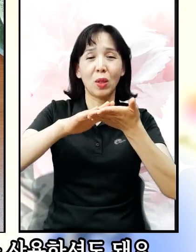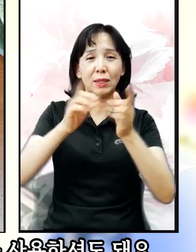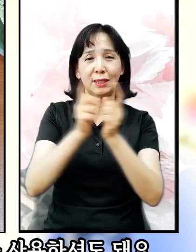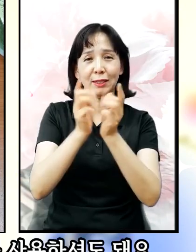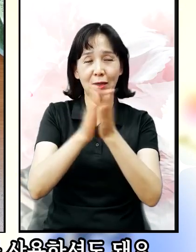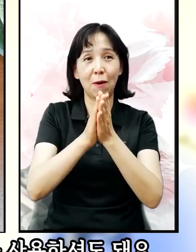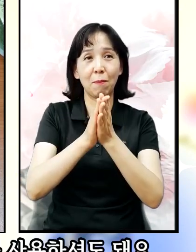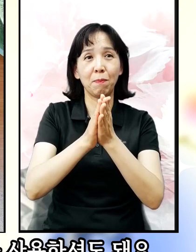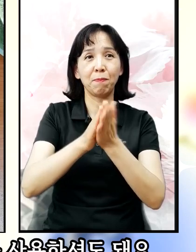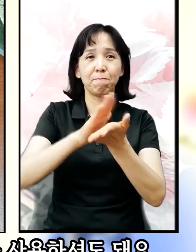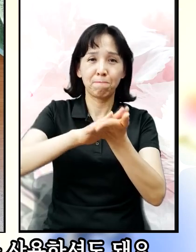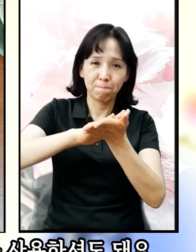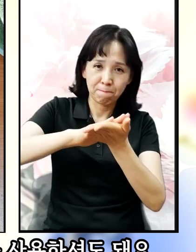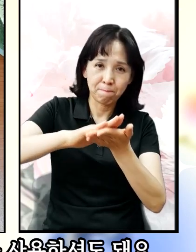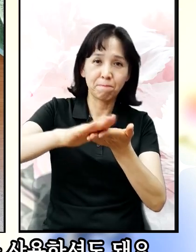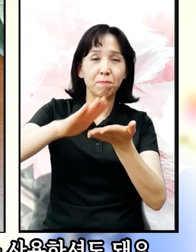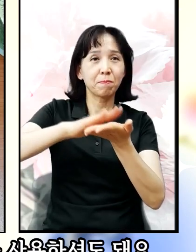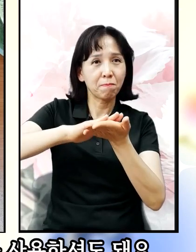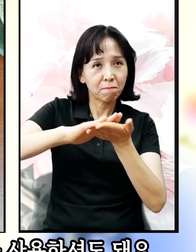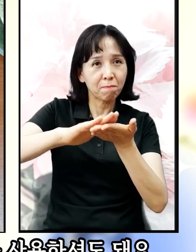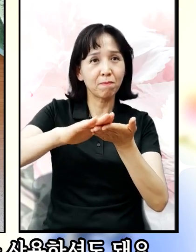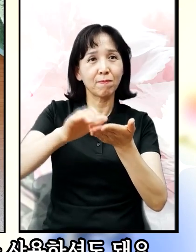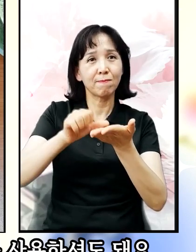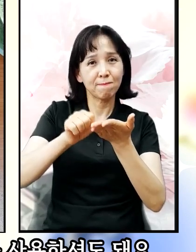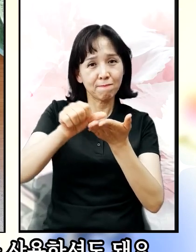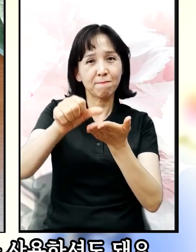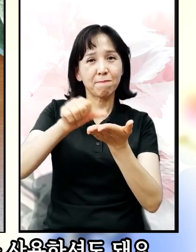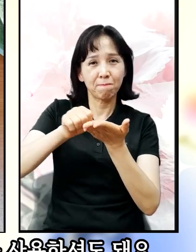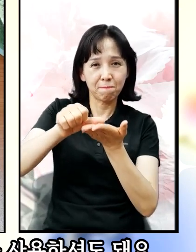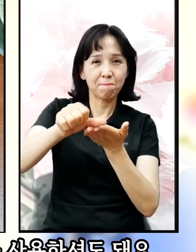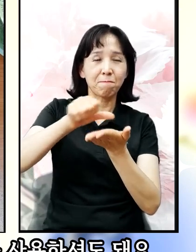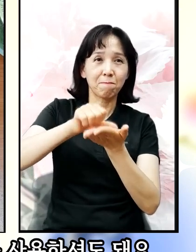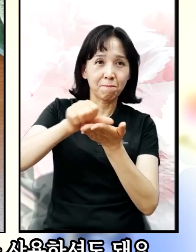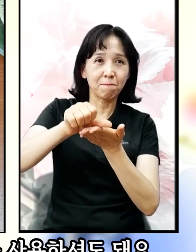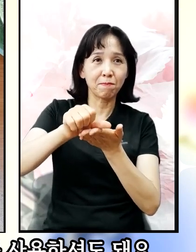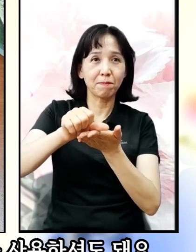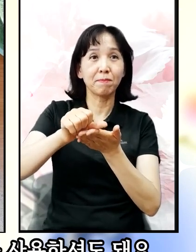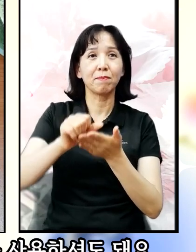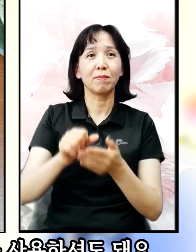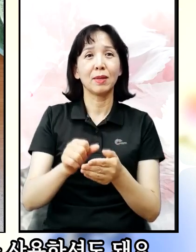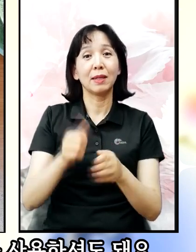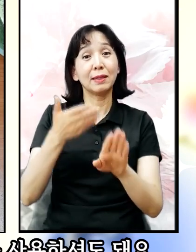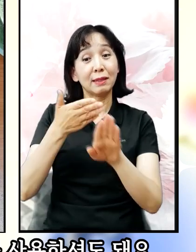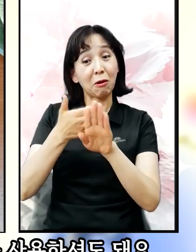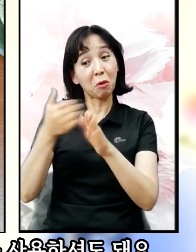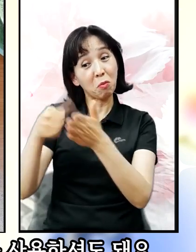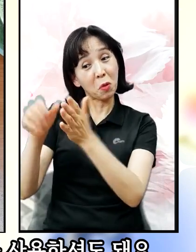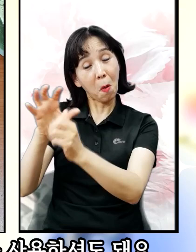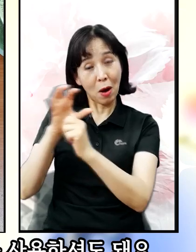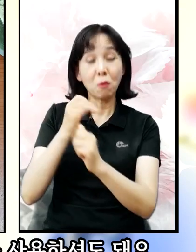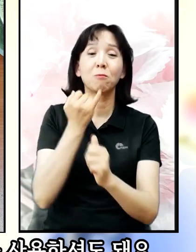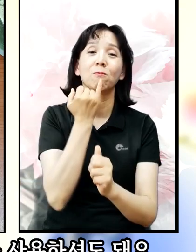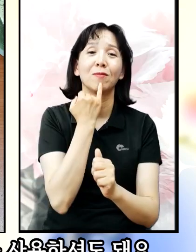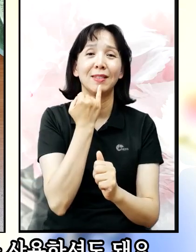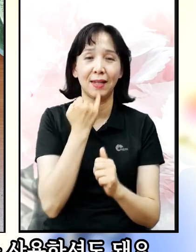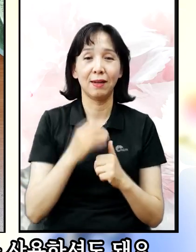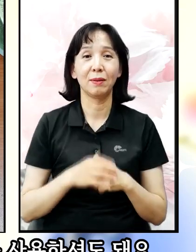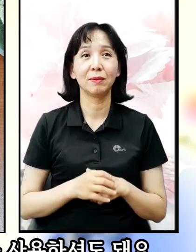손으로 얘를 조금 펴지도록 이런 도구를 사용하셔도